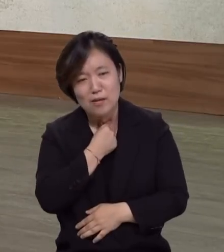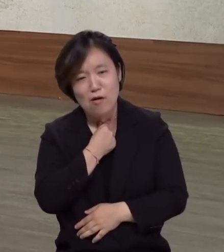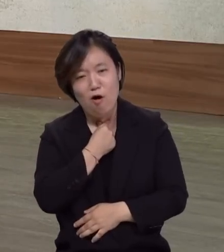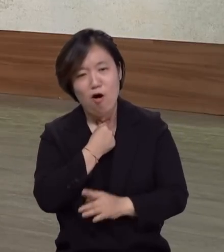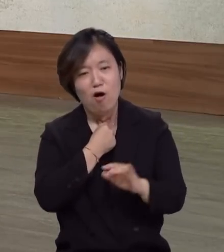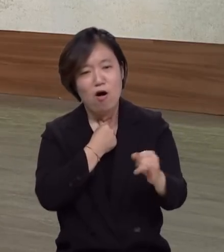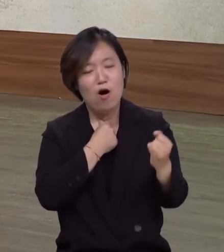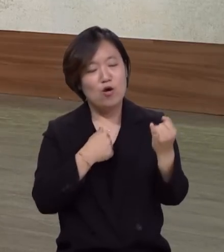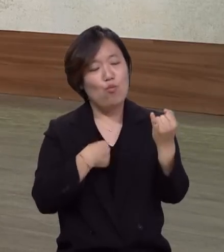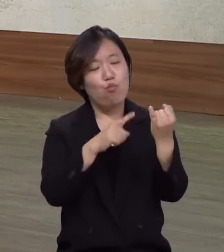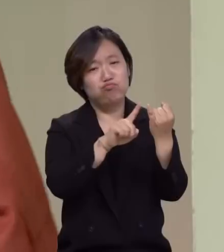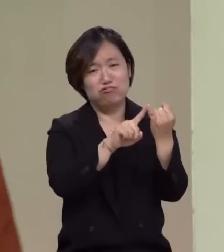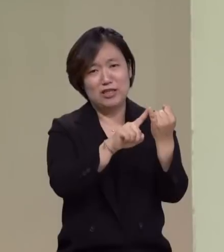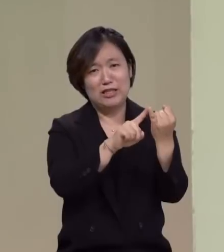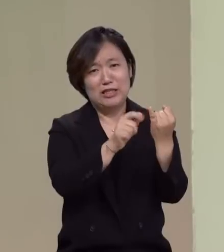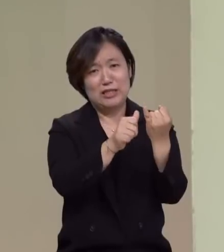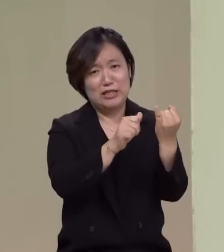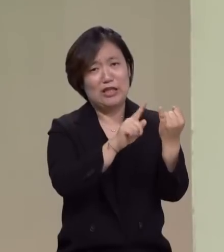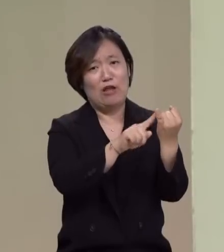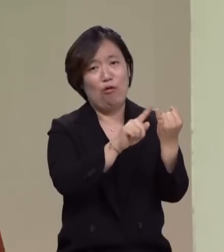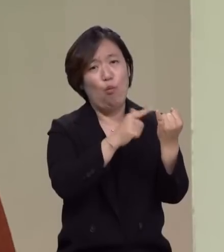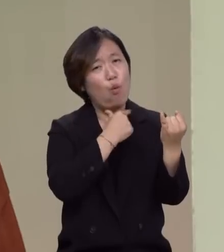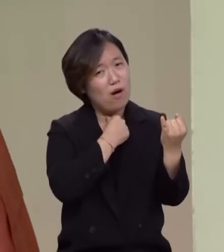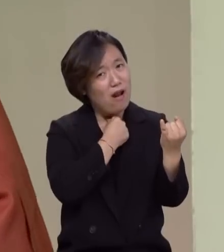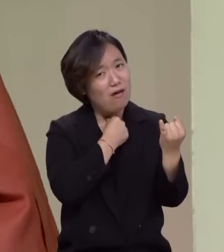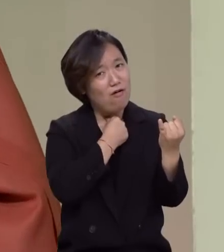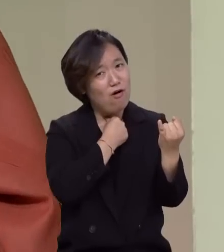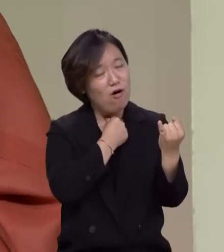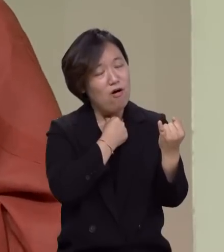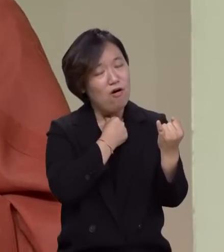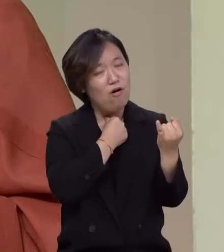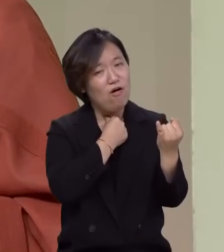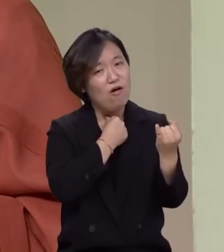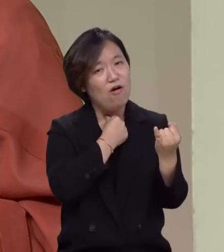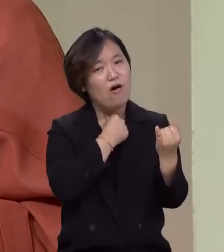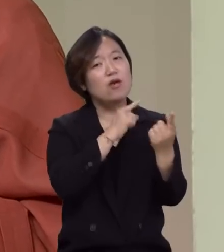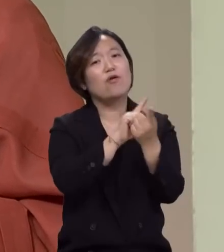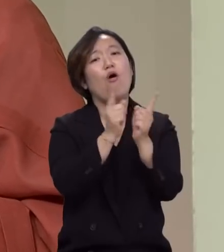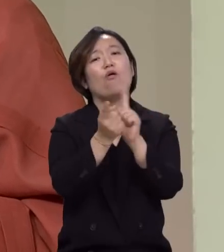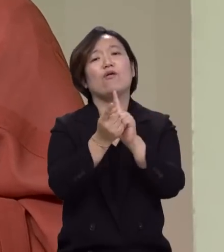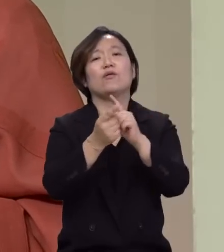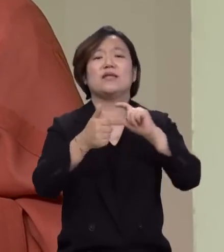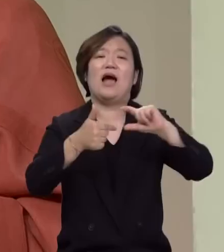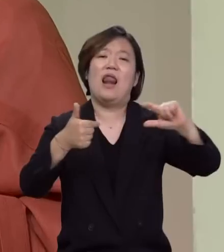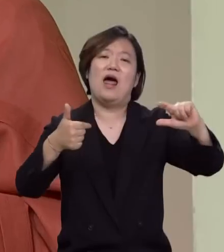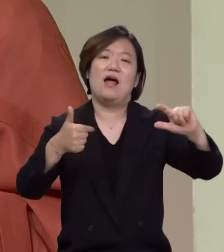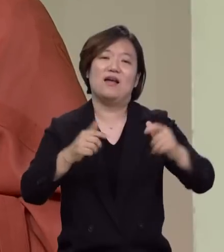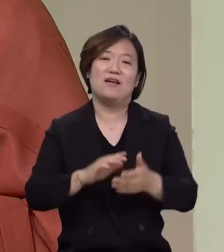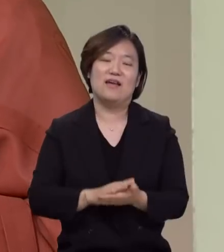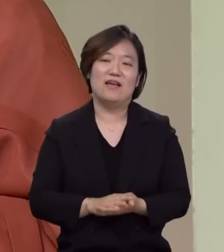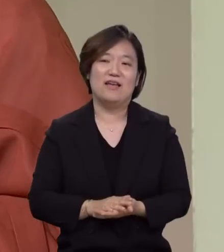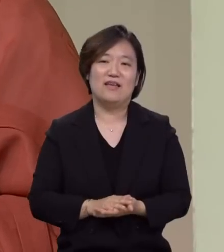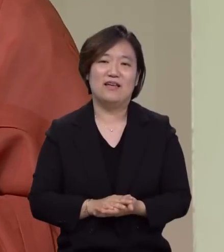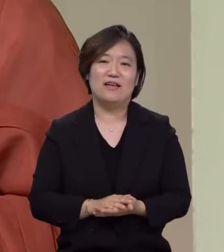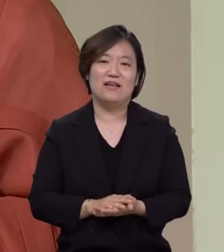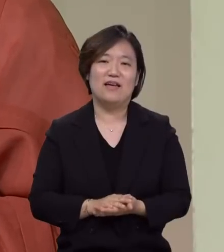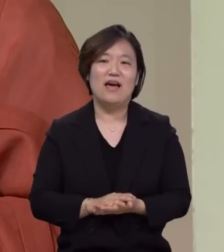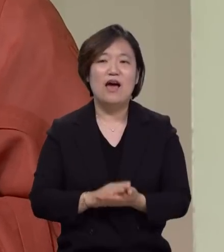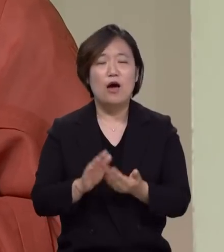다른 걸 원하는게 있을 거고 또 부인은 또 다른 걸 원하는게 있을 거고 이렇게 티격태격 어떤